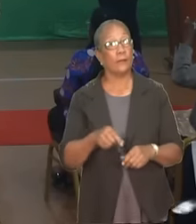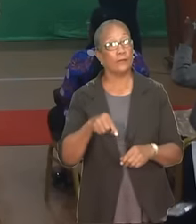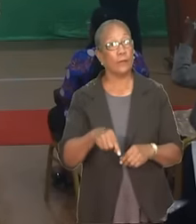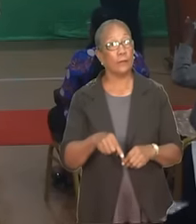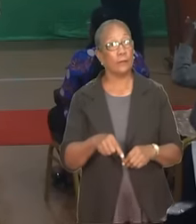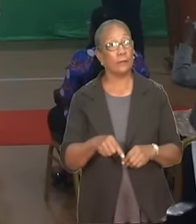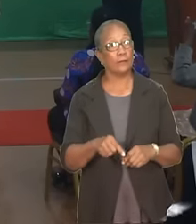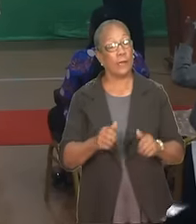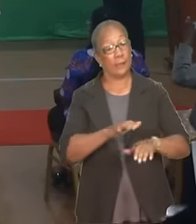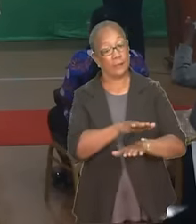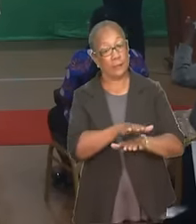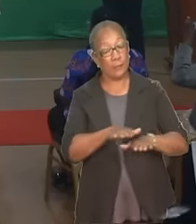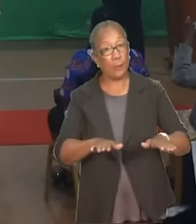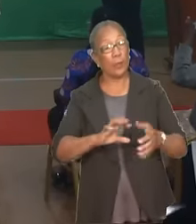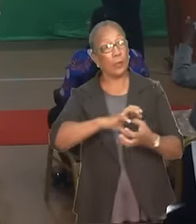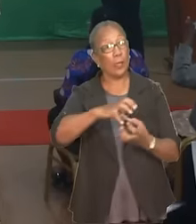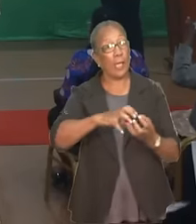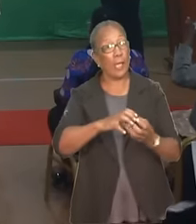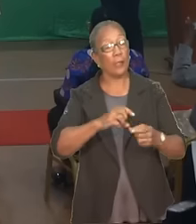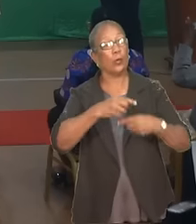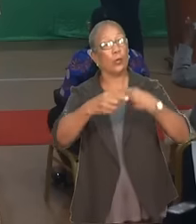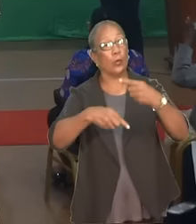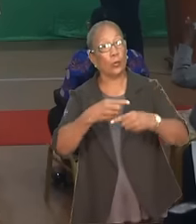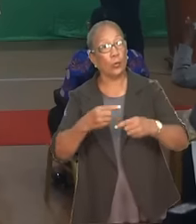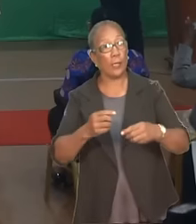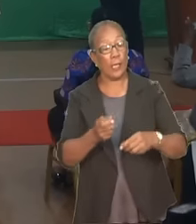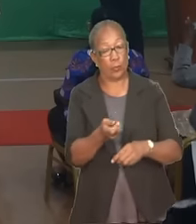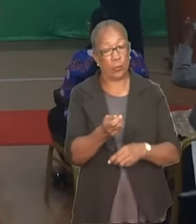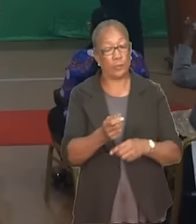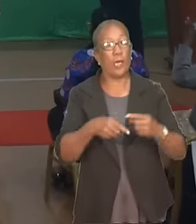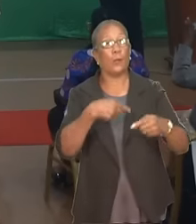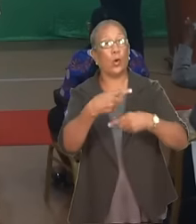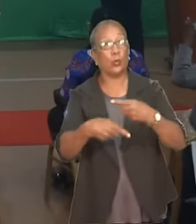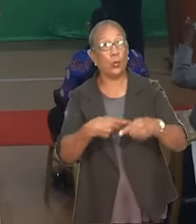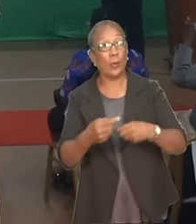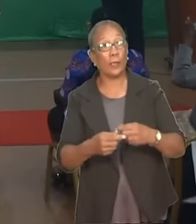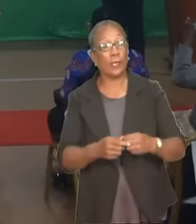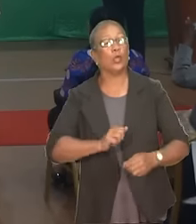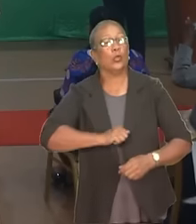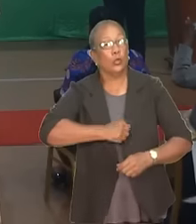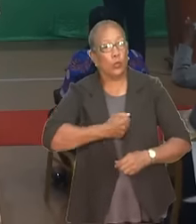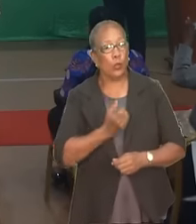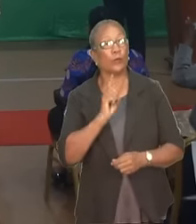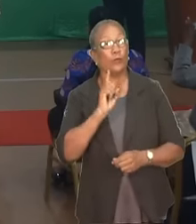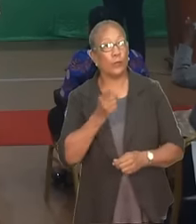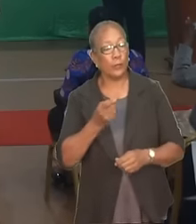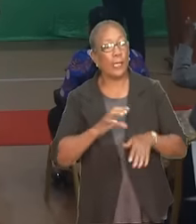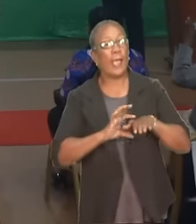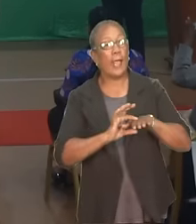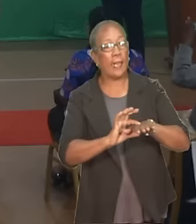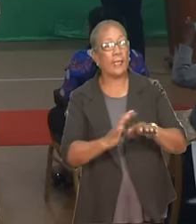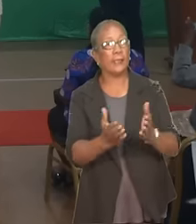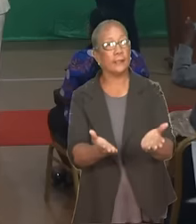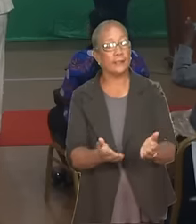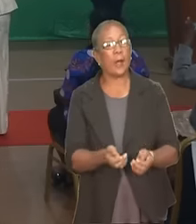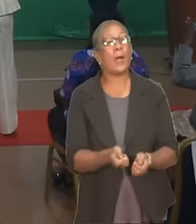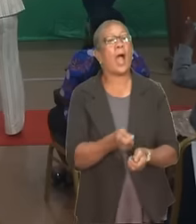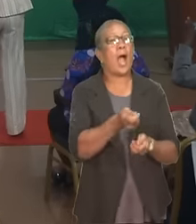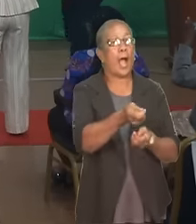naar stabilisatie, groei en duurzame ontwikkeling met durf, moed en leiderschap.